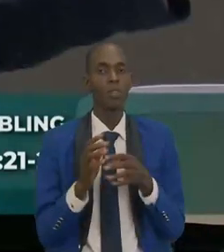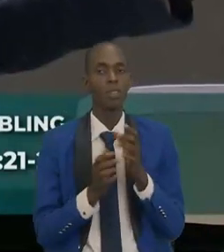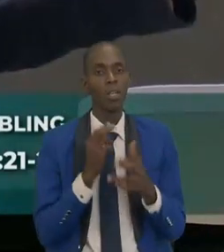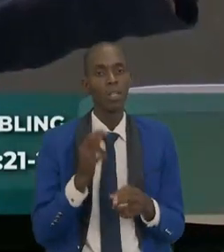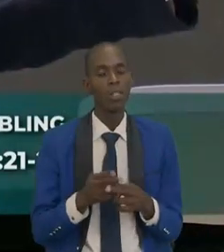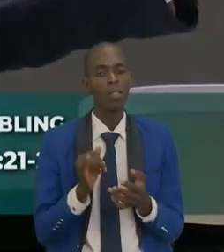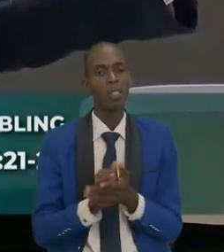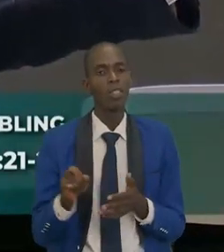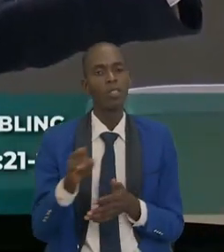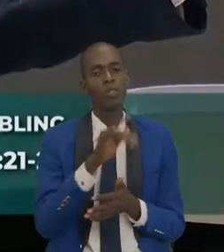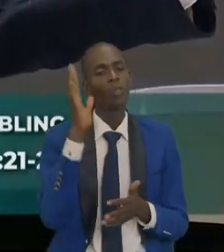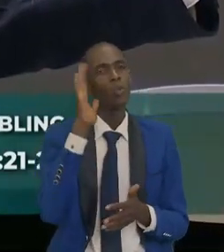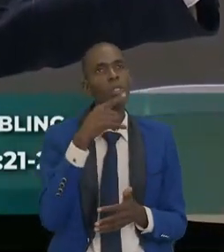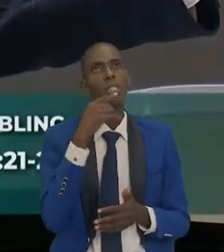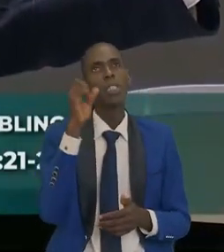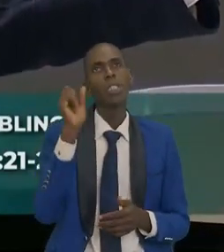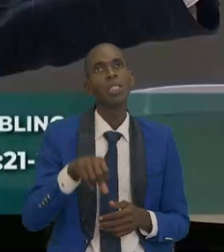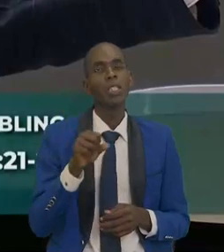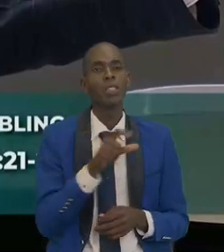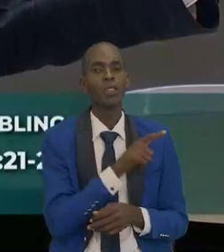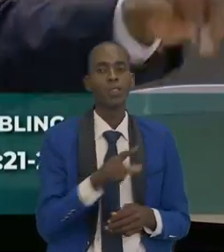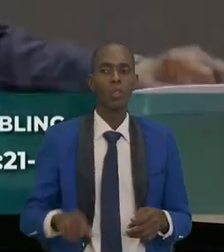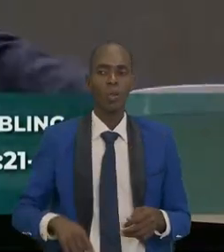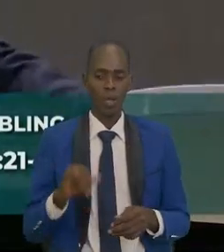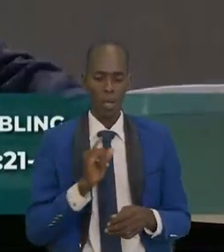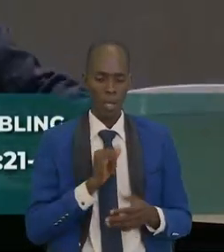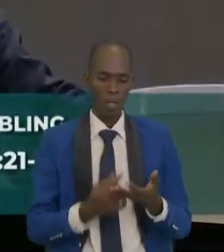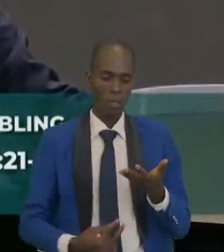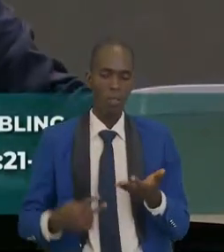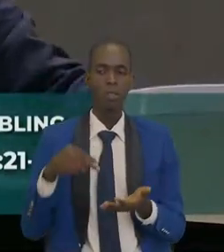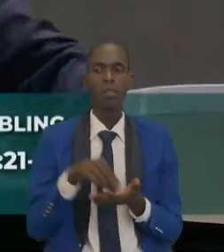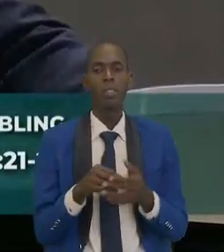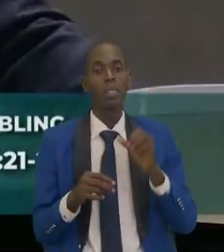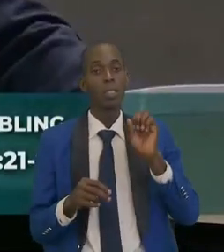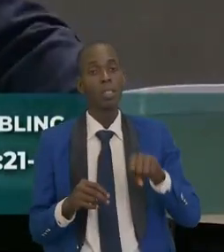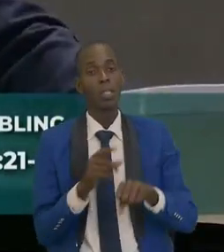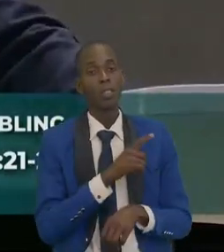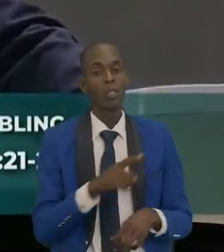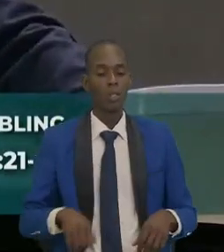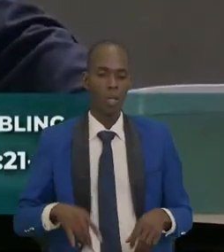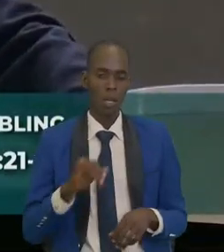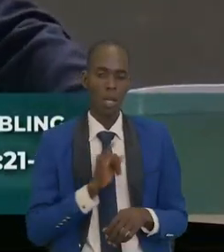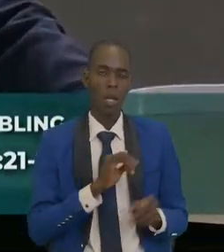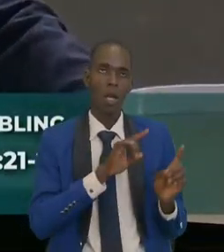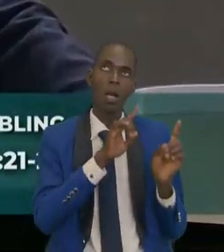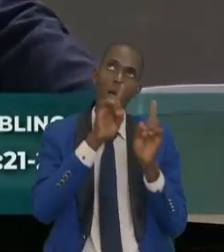Et qui dira, oui Seigneur, je me lève. Oui Seigneur, je